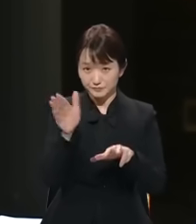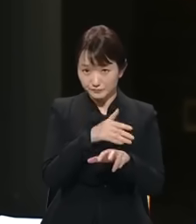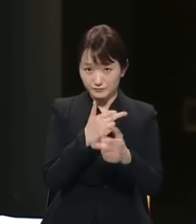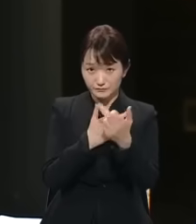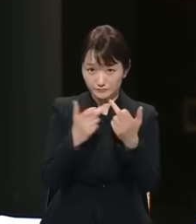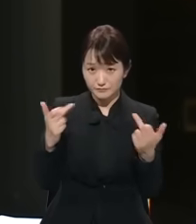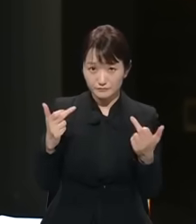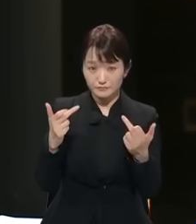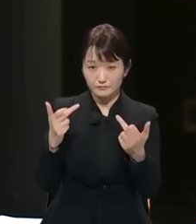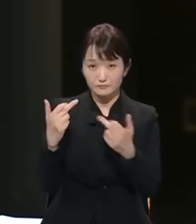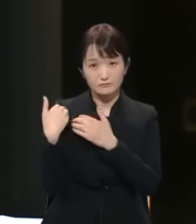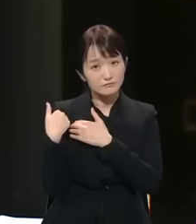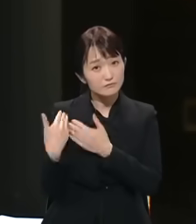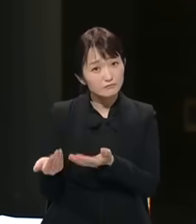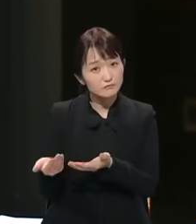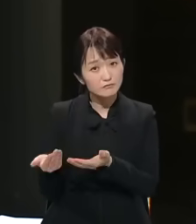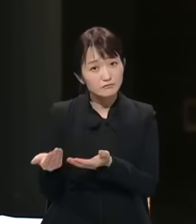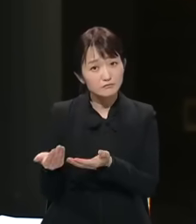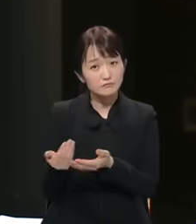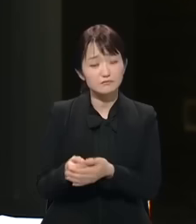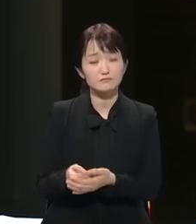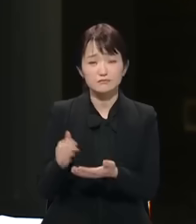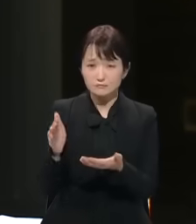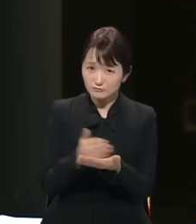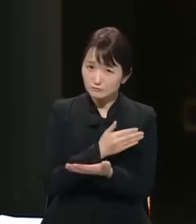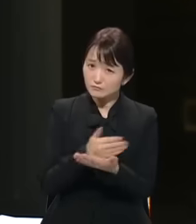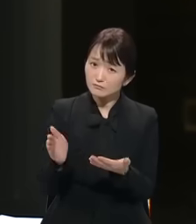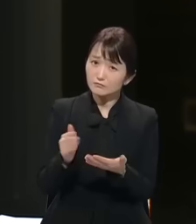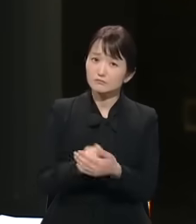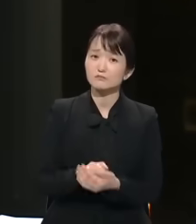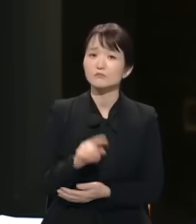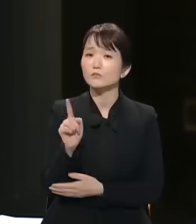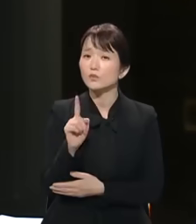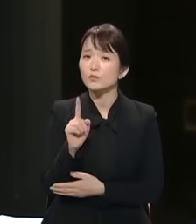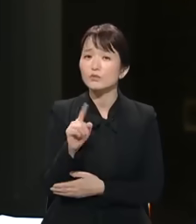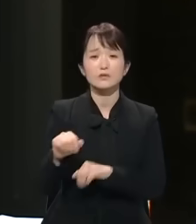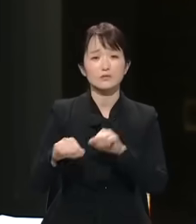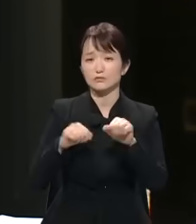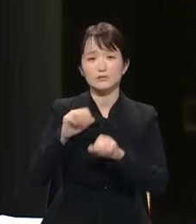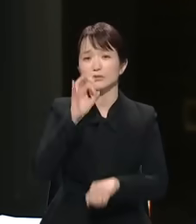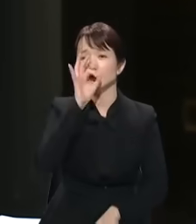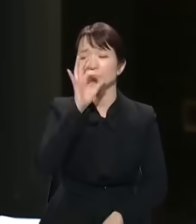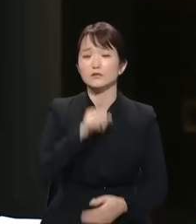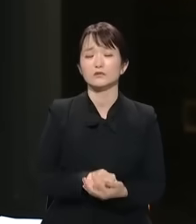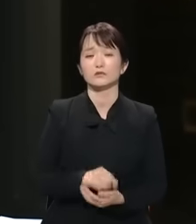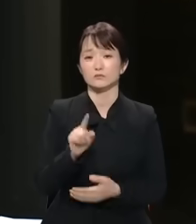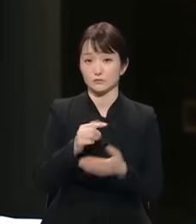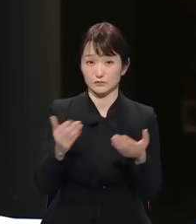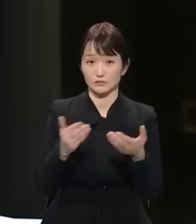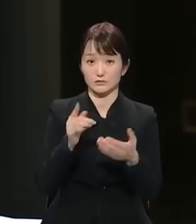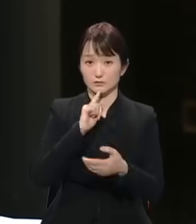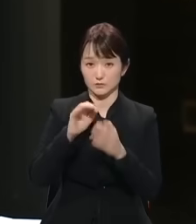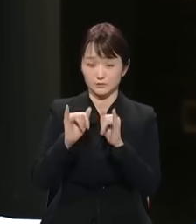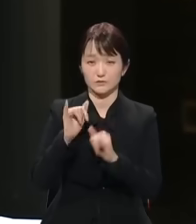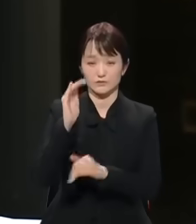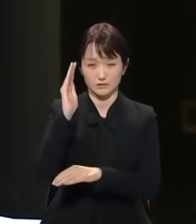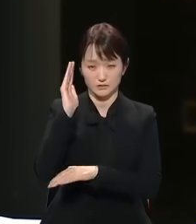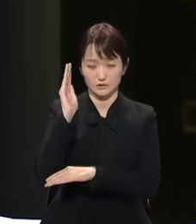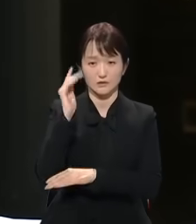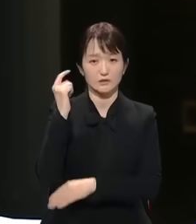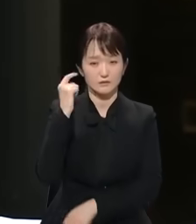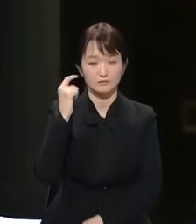선산을 놔두든 나누든 당최 뭘 할 수가 없다는 거죠. 자, 무슨 일인지 제보자 얘기 직접